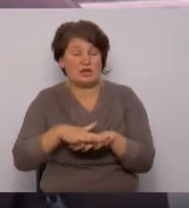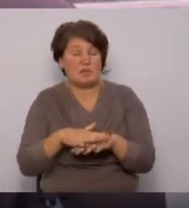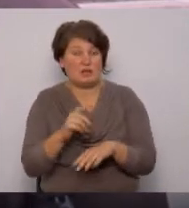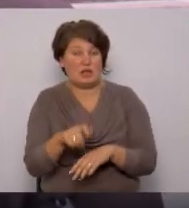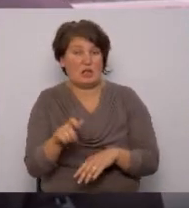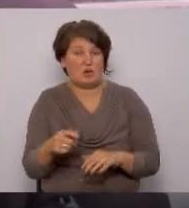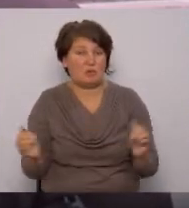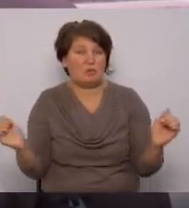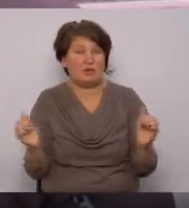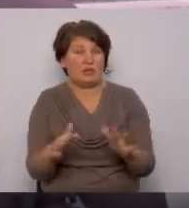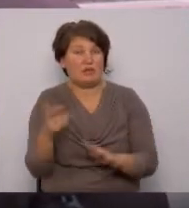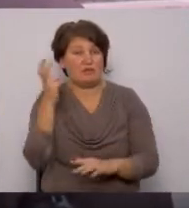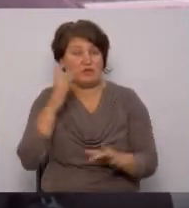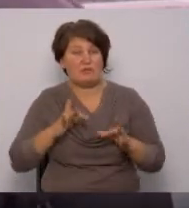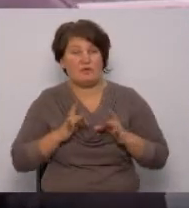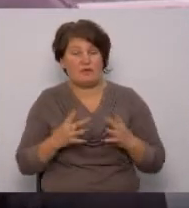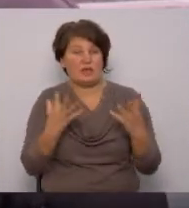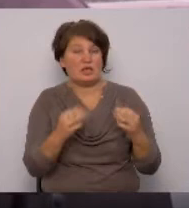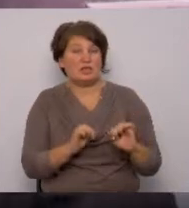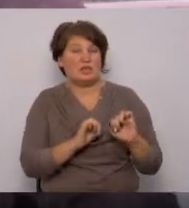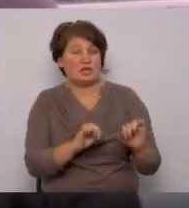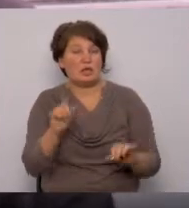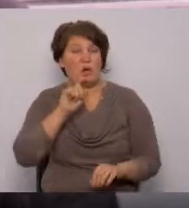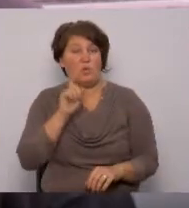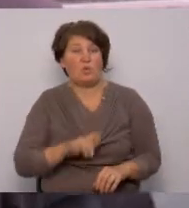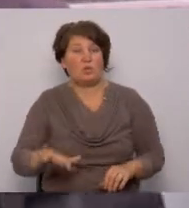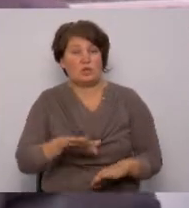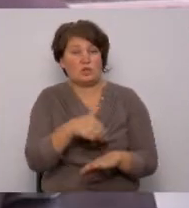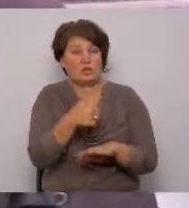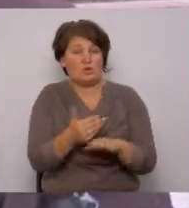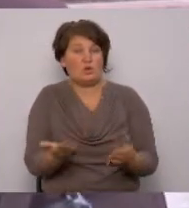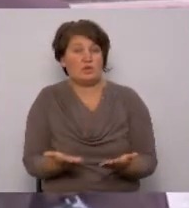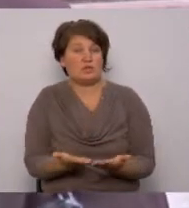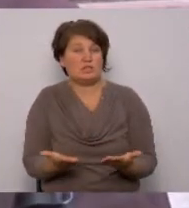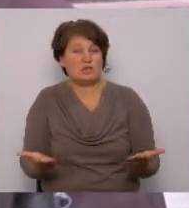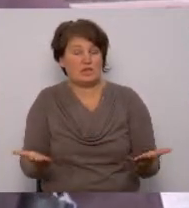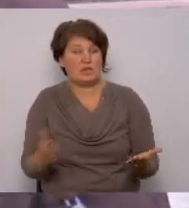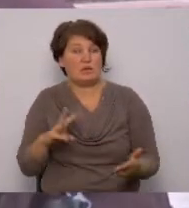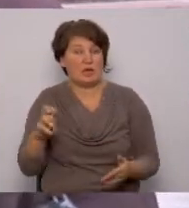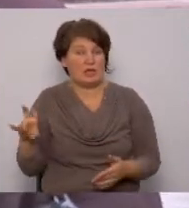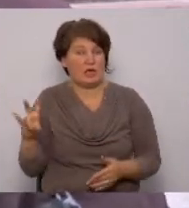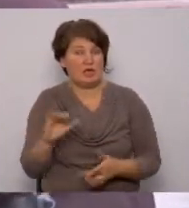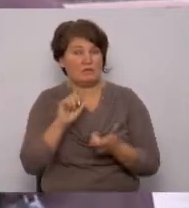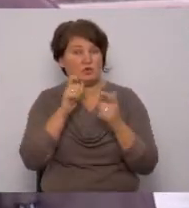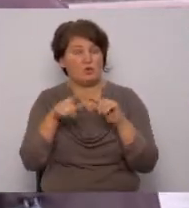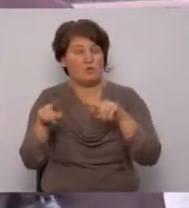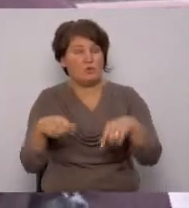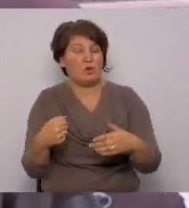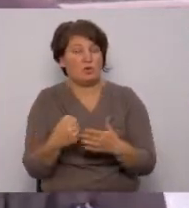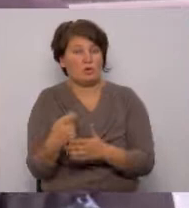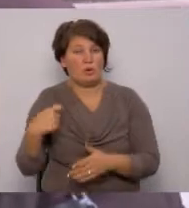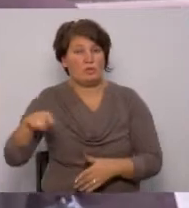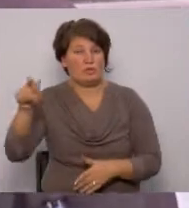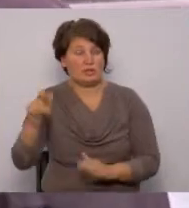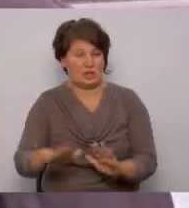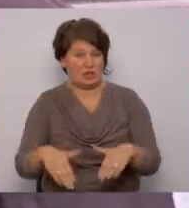які приїхали в Київ на святкування Дня захисника України, з головної сцени на Майдані звернулися з вимогами до президента